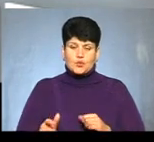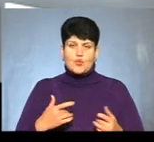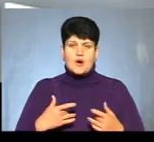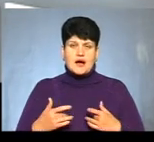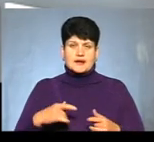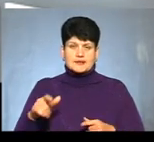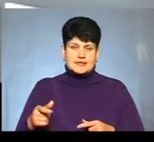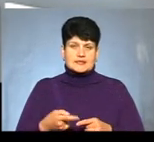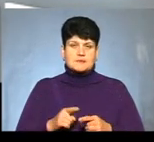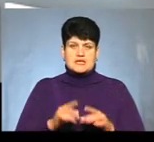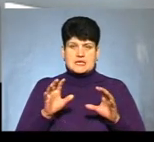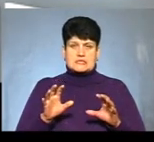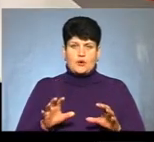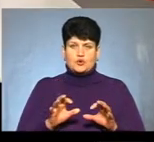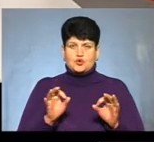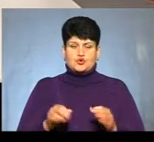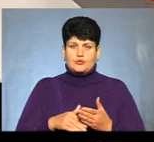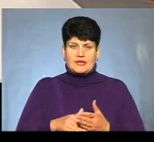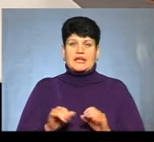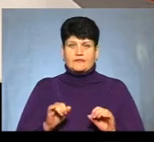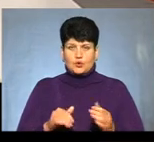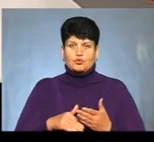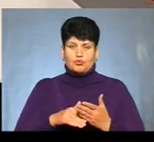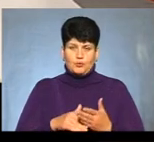Керівнику, артистам цей закон нічого не допомагає.